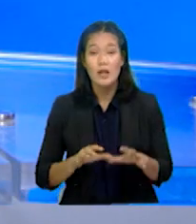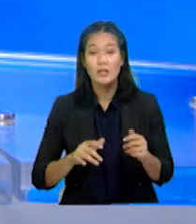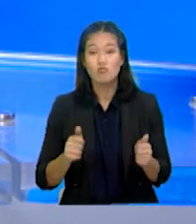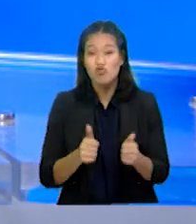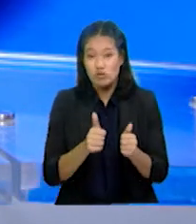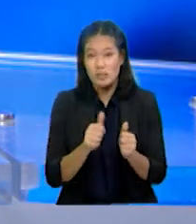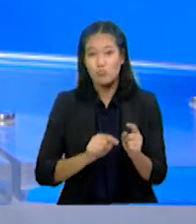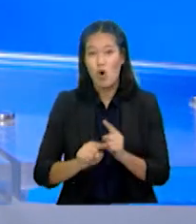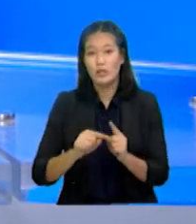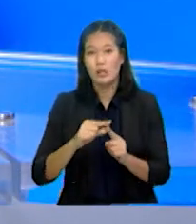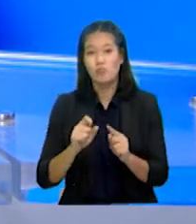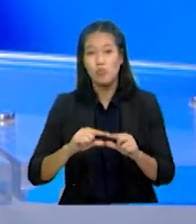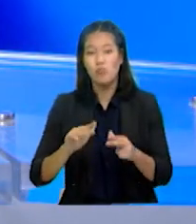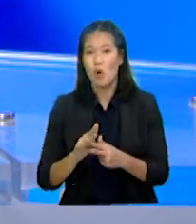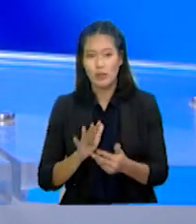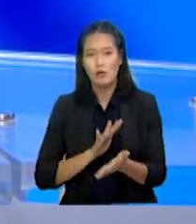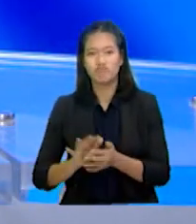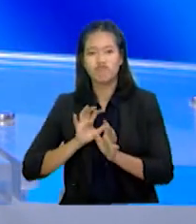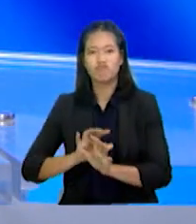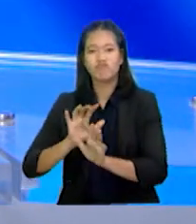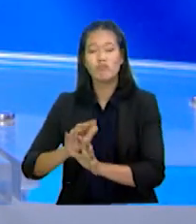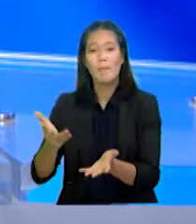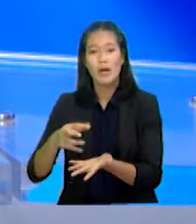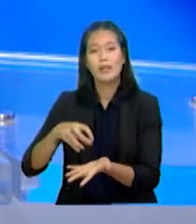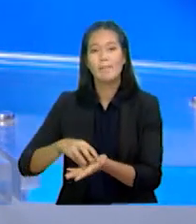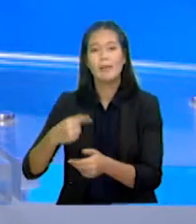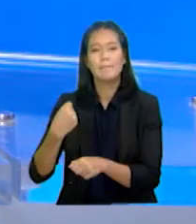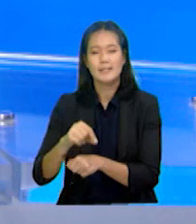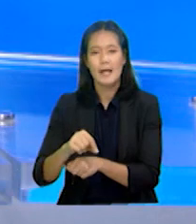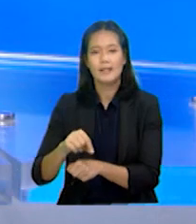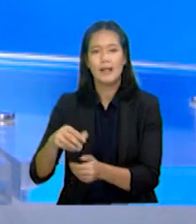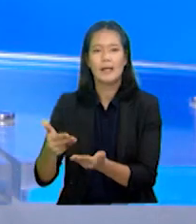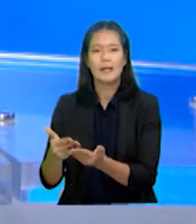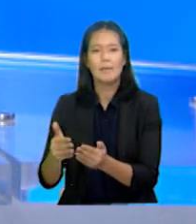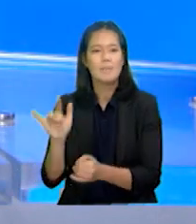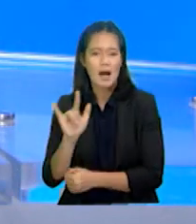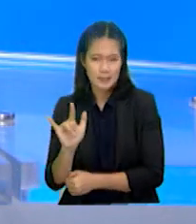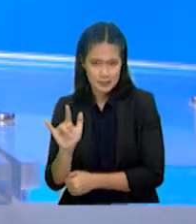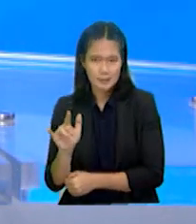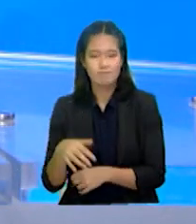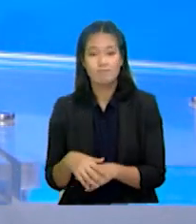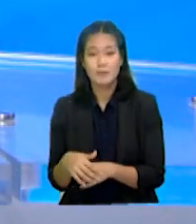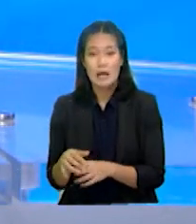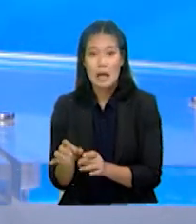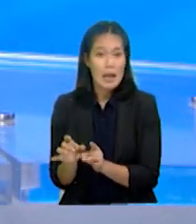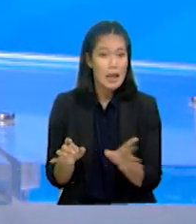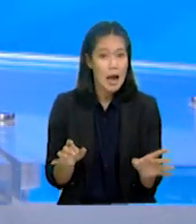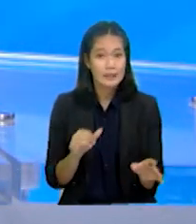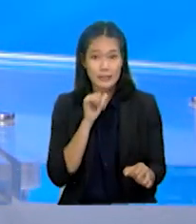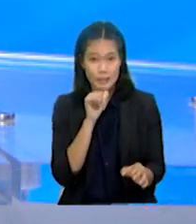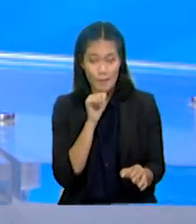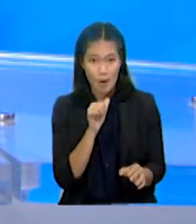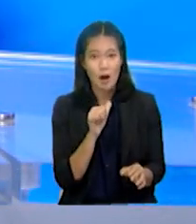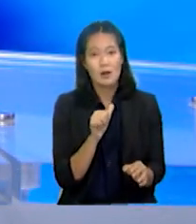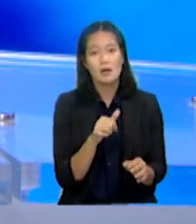Pemirsa, tim sukses Puan Maharani mulai bergerak dengan mendatangi sebuah pondok pesantren di Bekasi, Jawa Barat. Sementara itu, tandingan